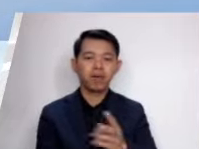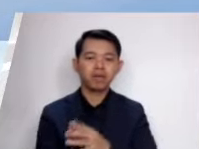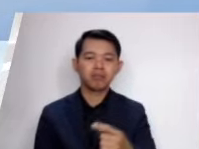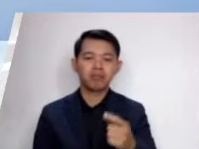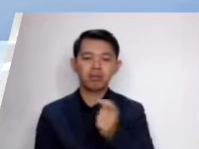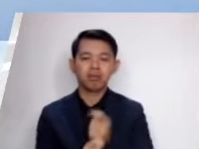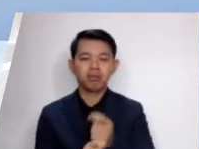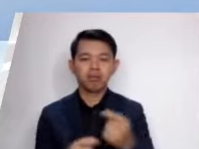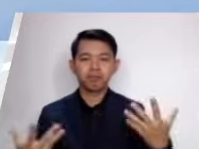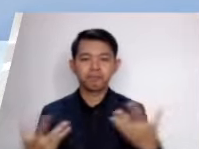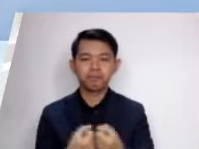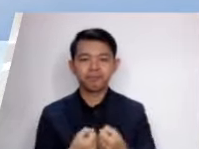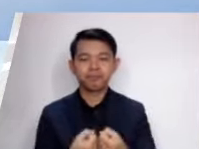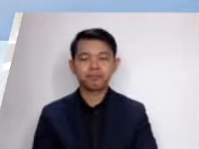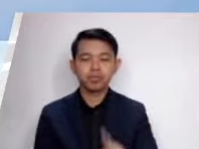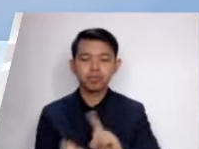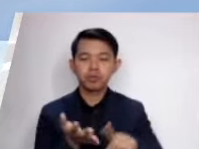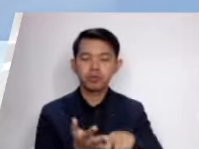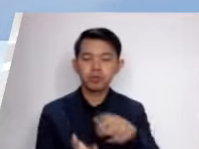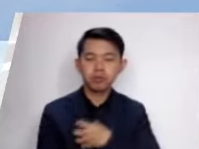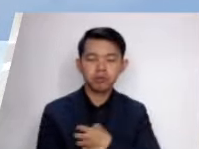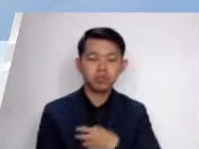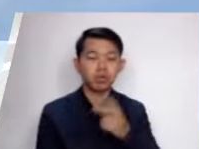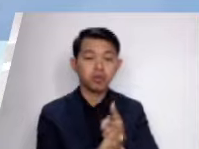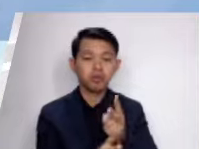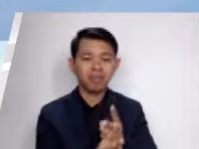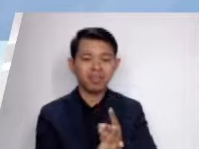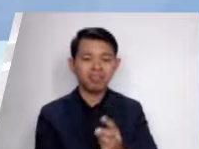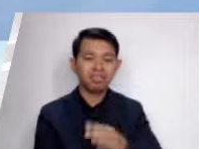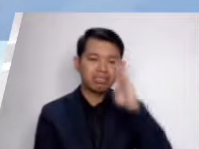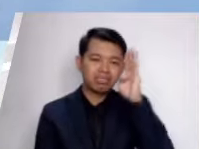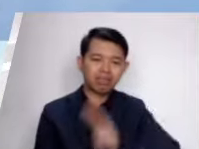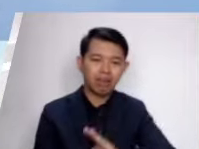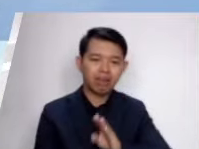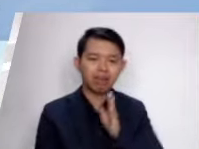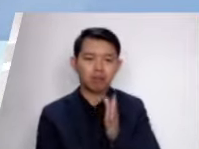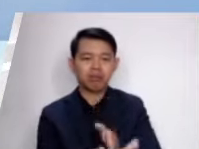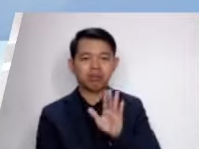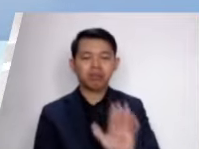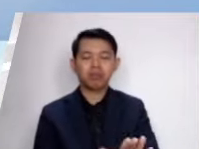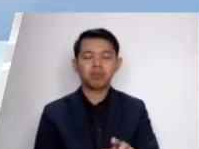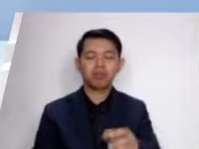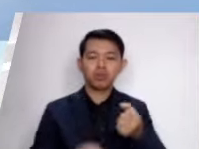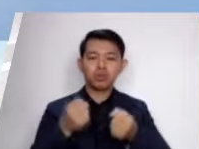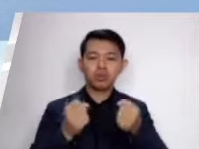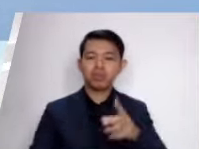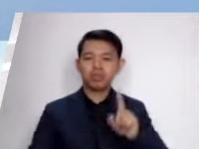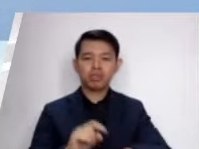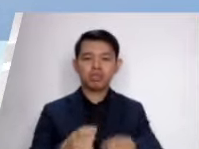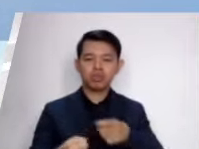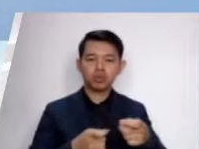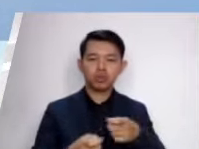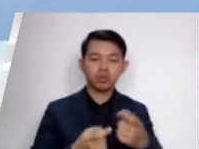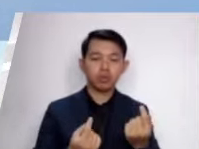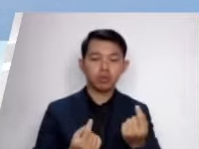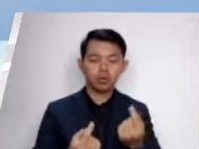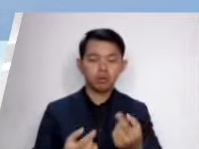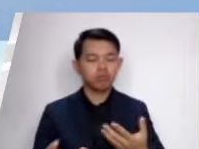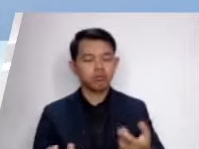pulisya, nawala ng preno ang van at hindi ito na-control ng driver. Bumangga ito sa likuran ng nakaparadang